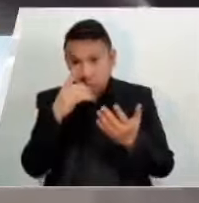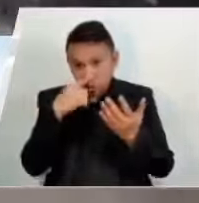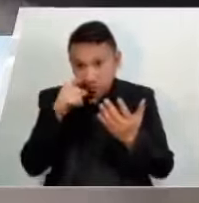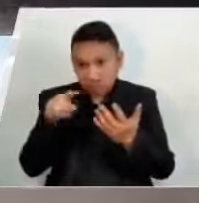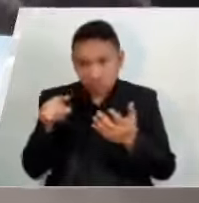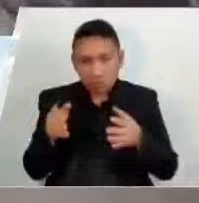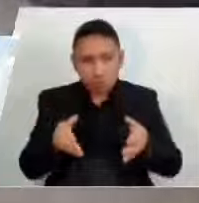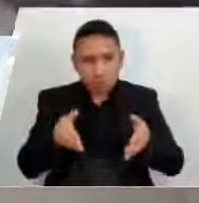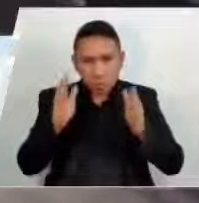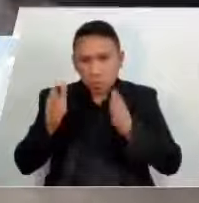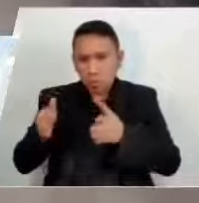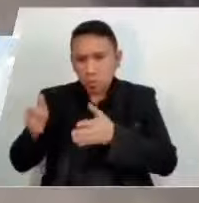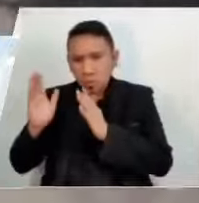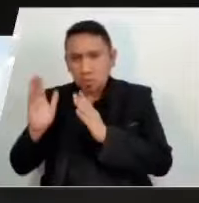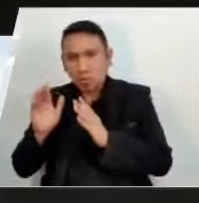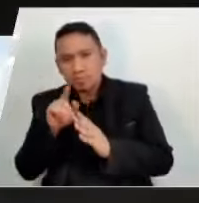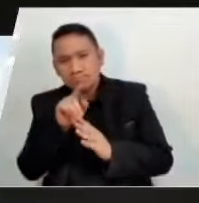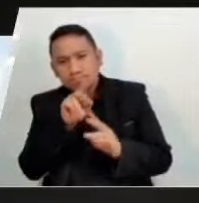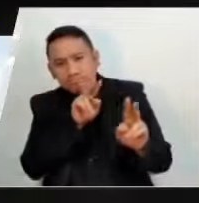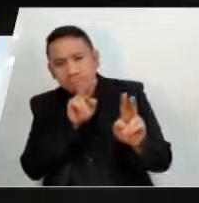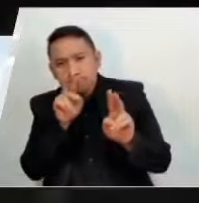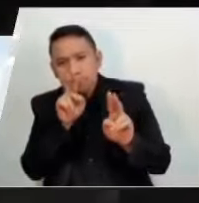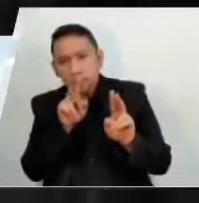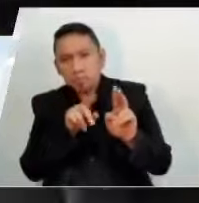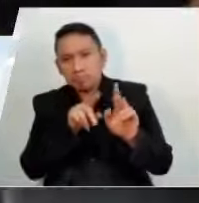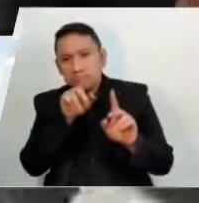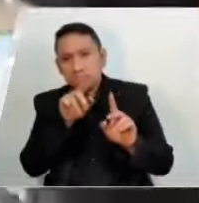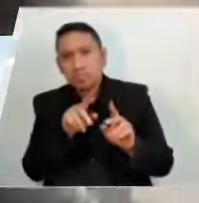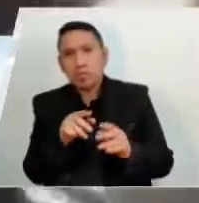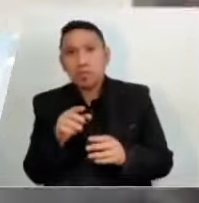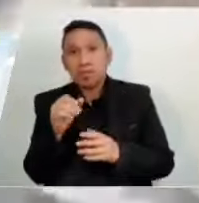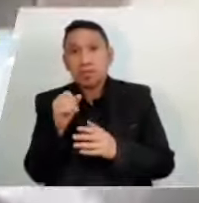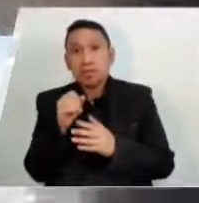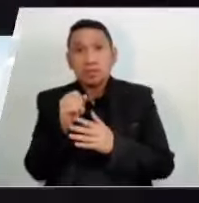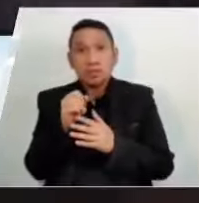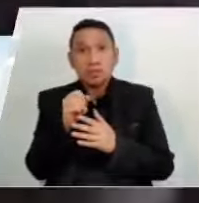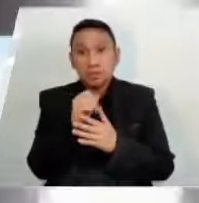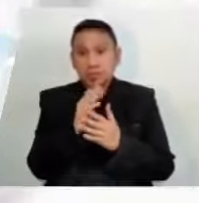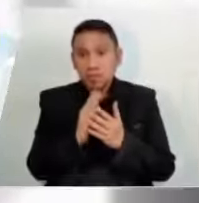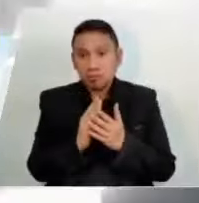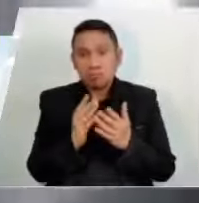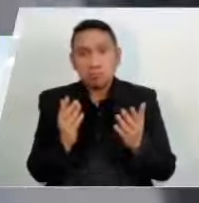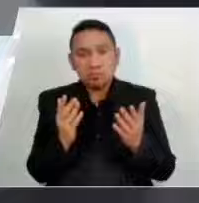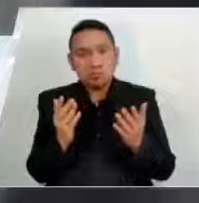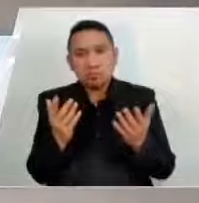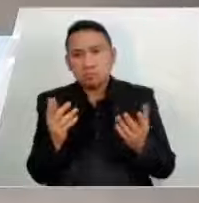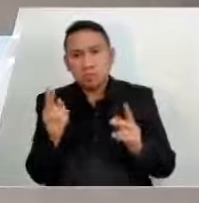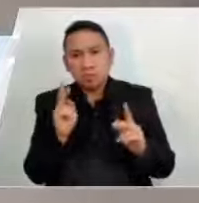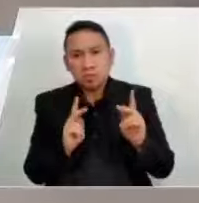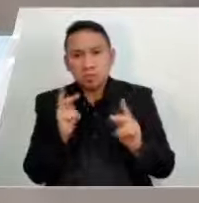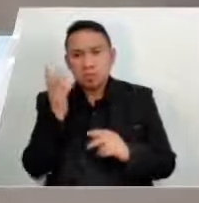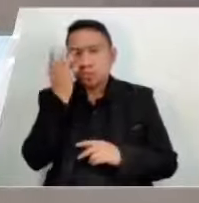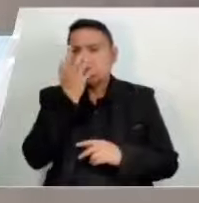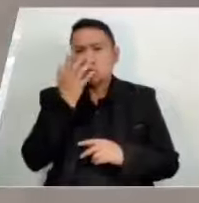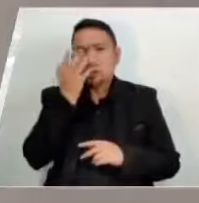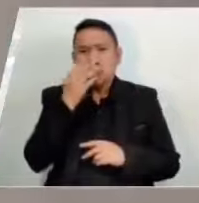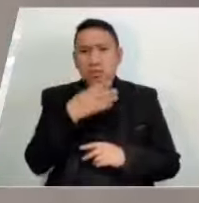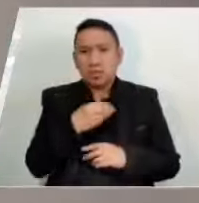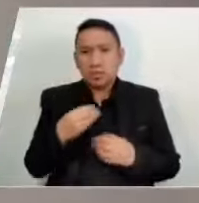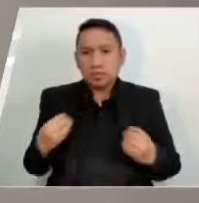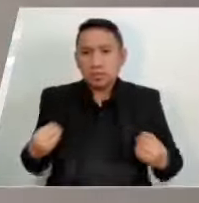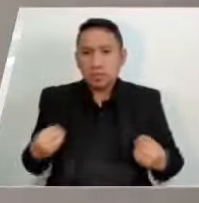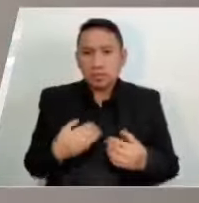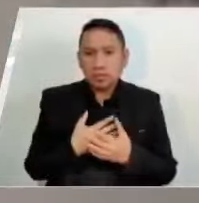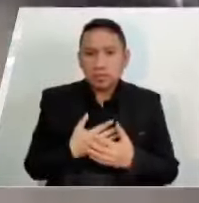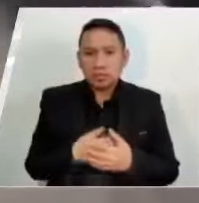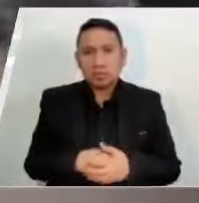Lawag City DRRMO. May ilang nakaramdam ng hilo at takot dahil sa pagyanig. So far, po naman